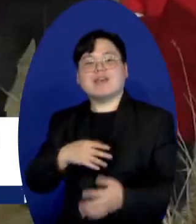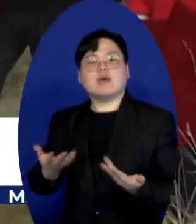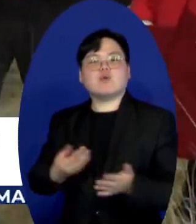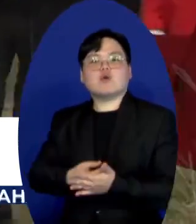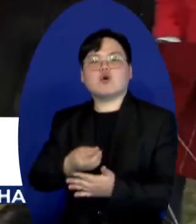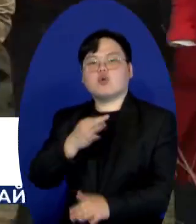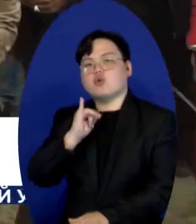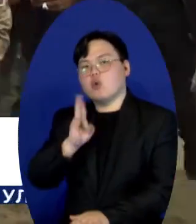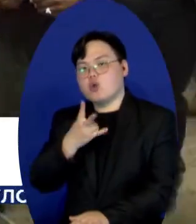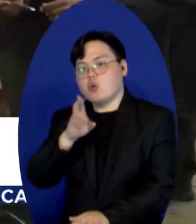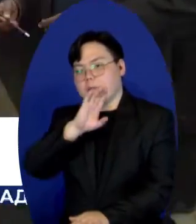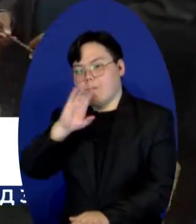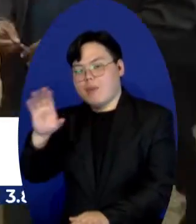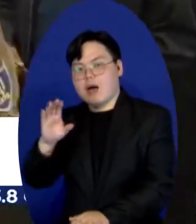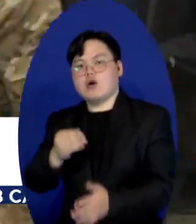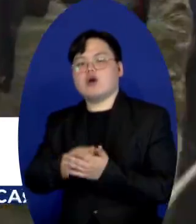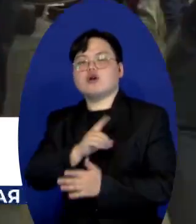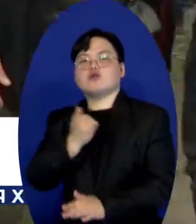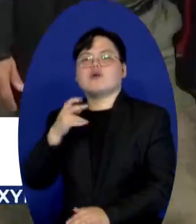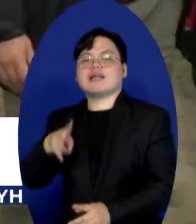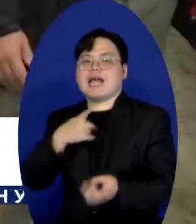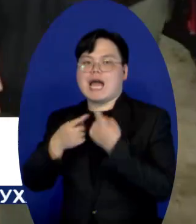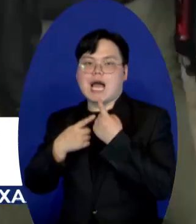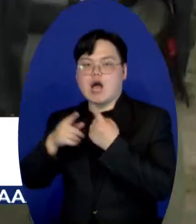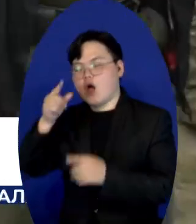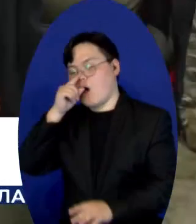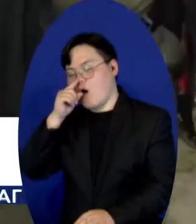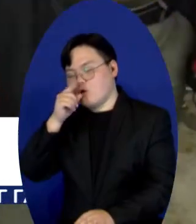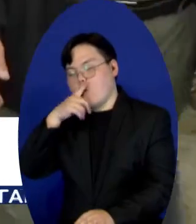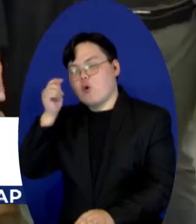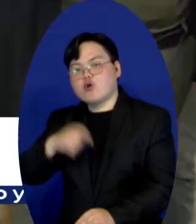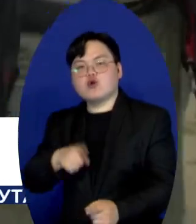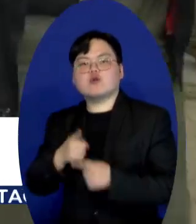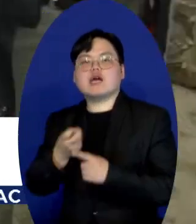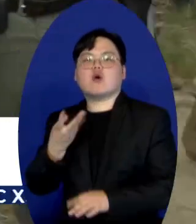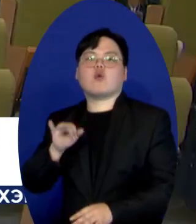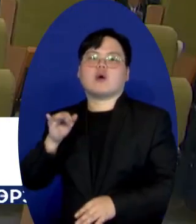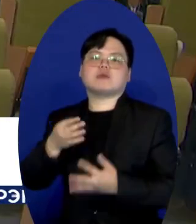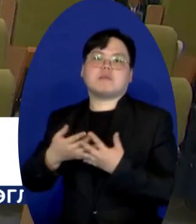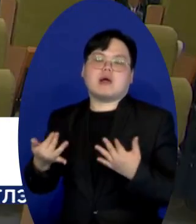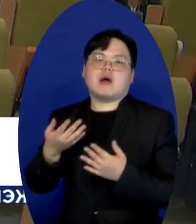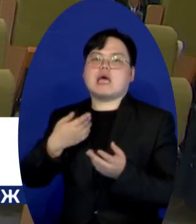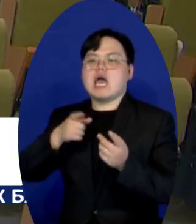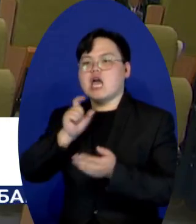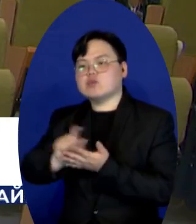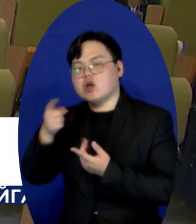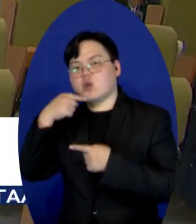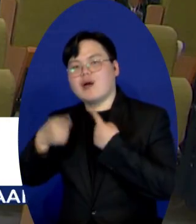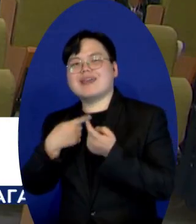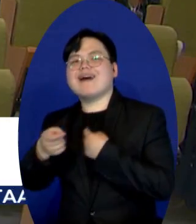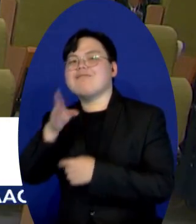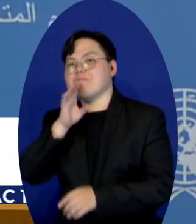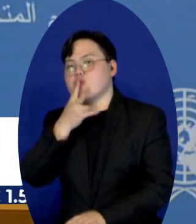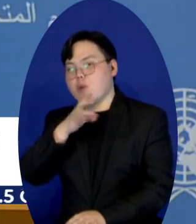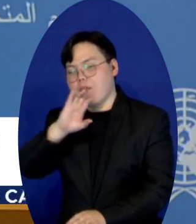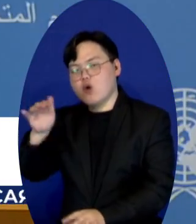үеэрээ Түрк нэгц үнсний байгуулгын зөөчлөлтөд хэлцэгдэж байгаа Орос Украины хөдөө аж ахуйн бүтээгдэхүүний экспортын талаар хэлцсэнэ гэж нэгц үнсний байгуулгын